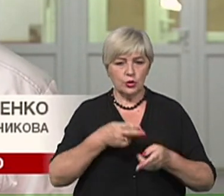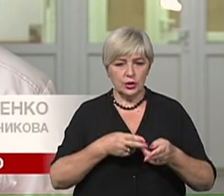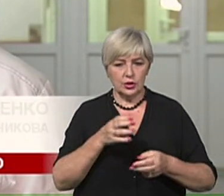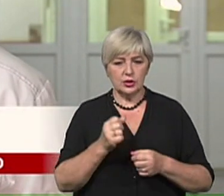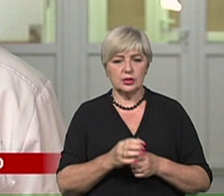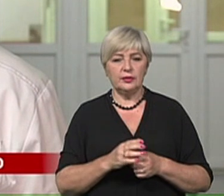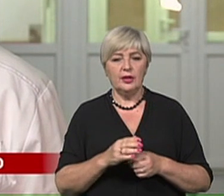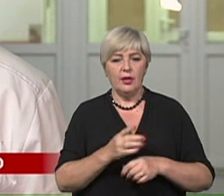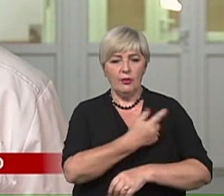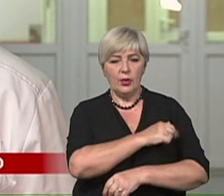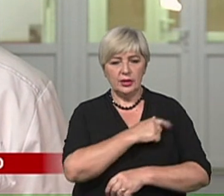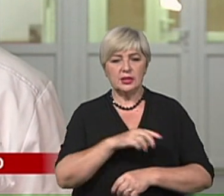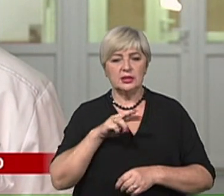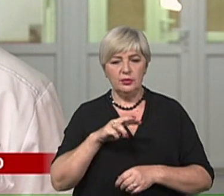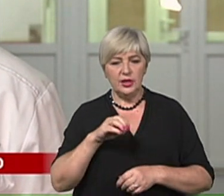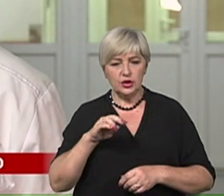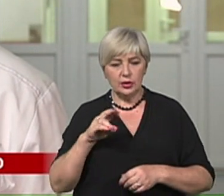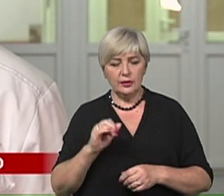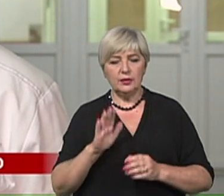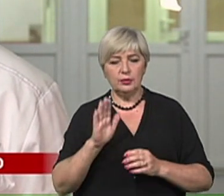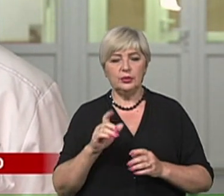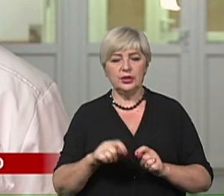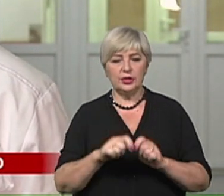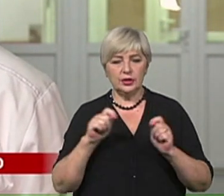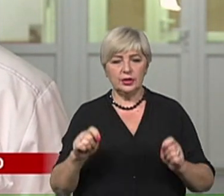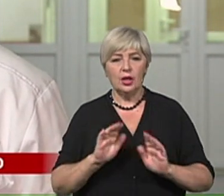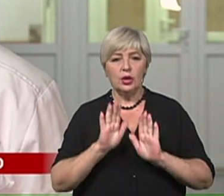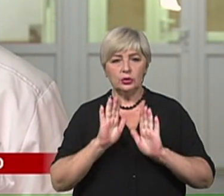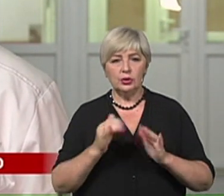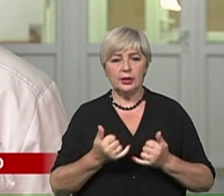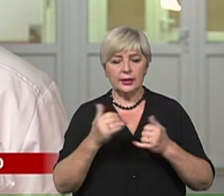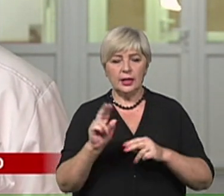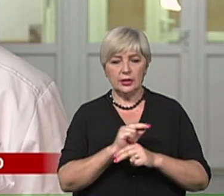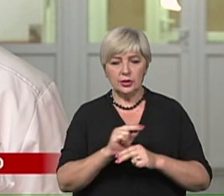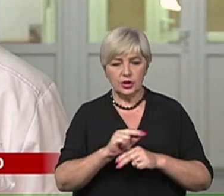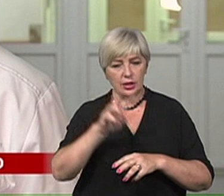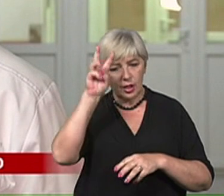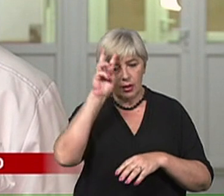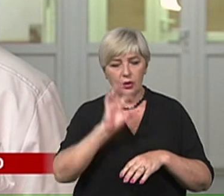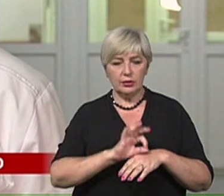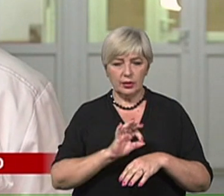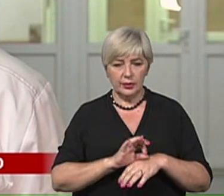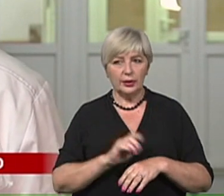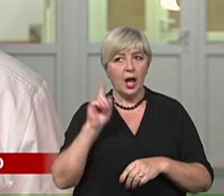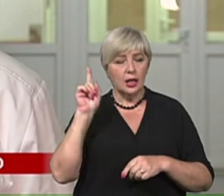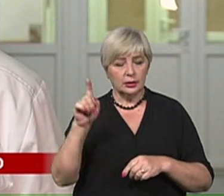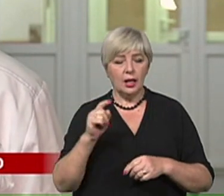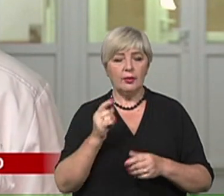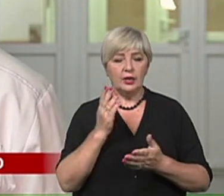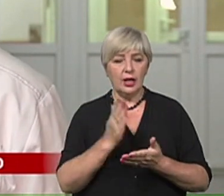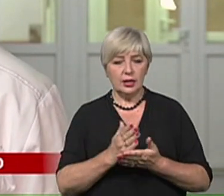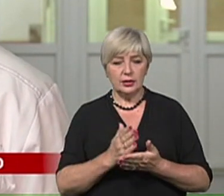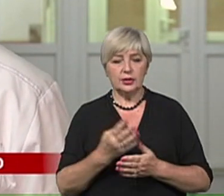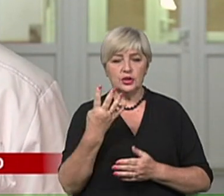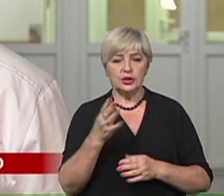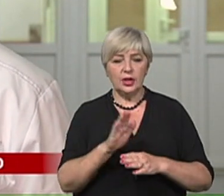корпусу больниці Мечникова буде відкрит тільки для лікування ковідних больних. Там знаходилось 4